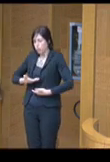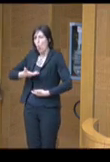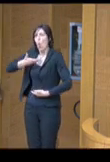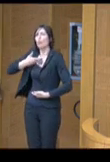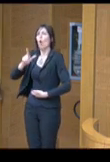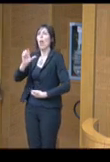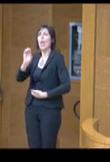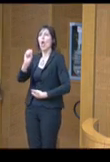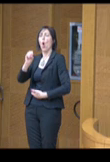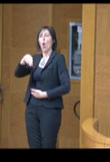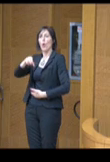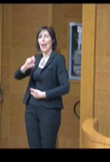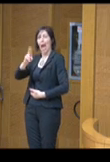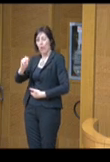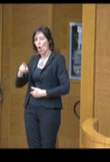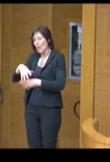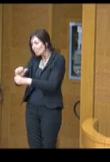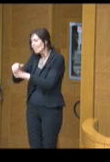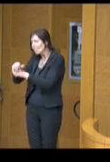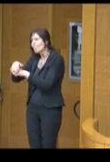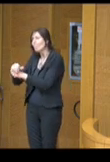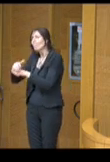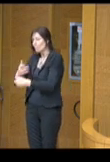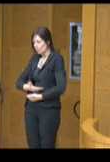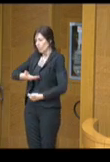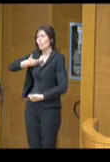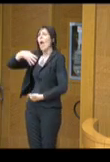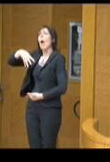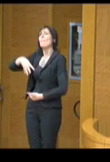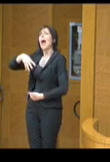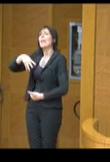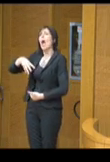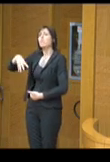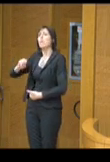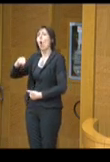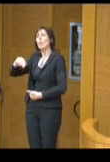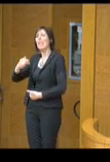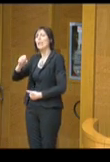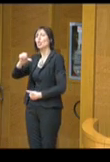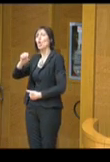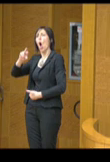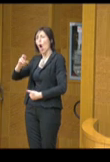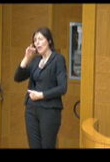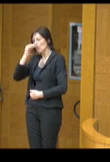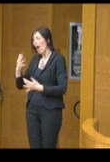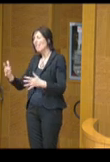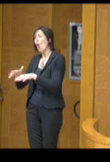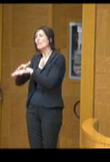oggi lavoriamo alla realizzazione del busto di Maria Montessori e alla sezione del giardino sensoriale. Infine si procederà